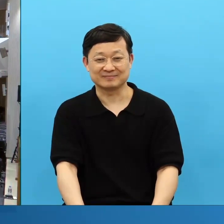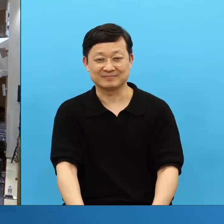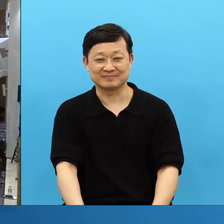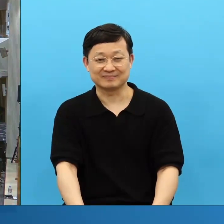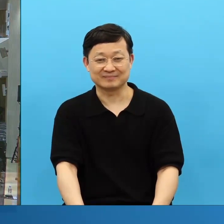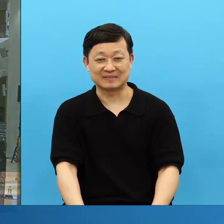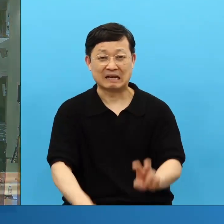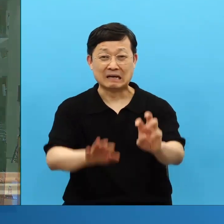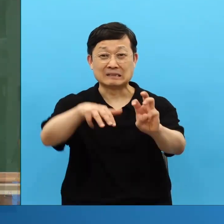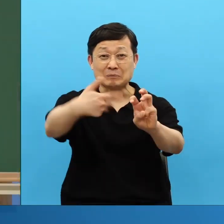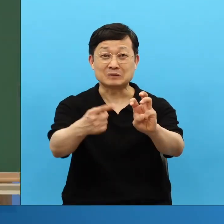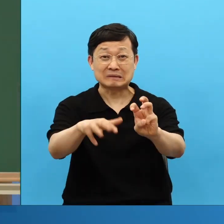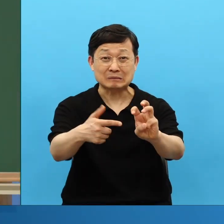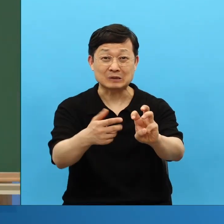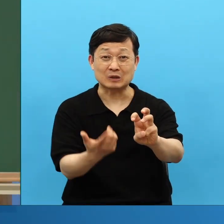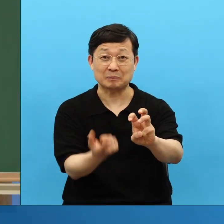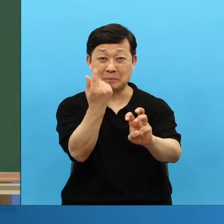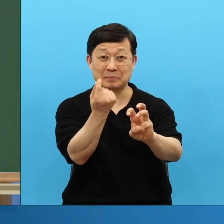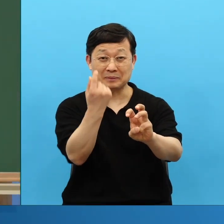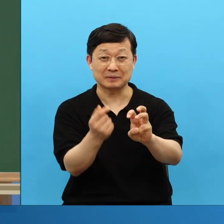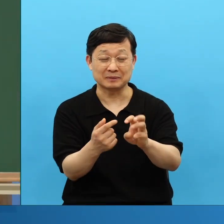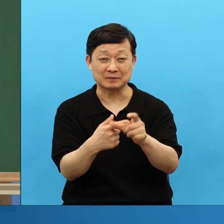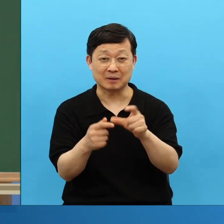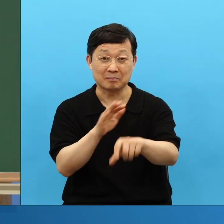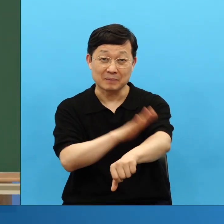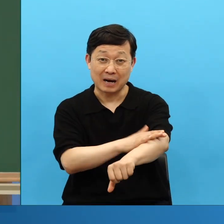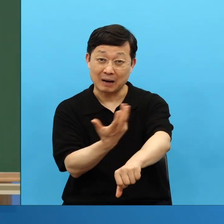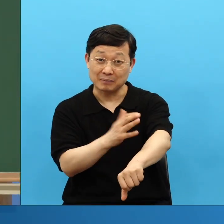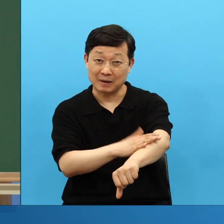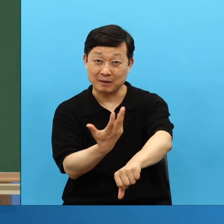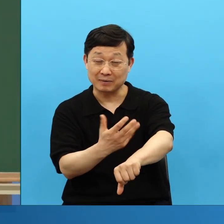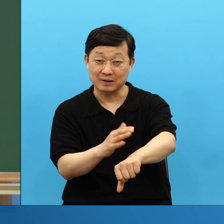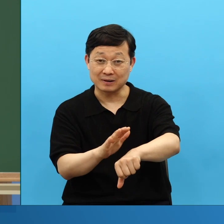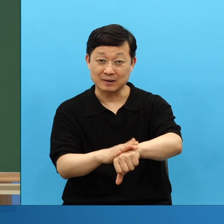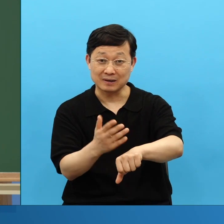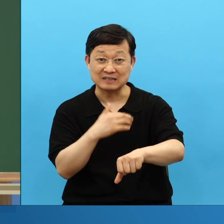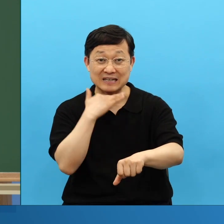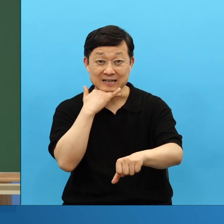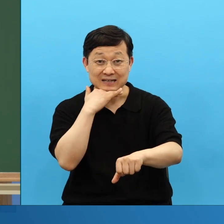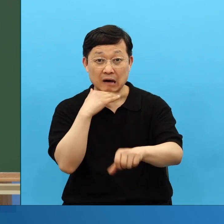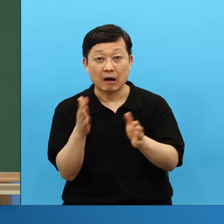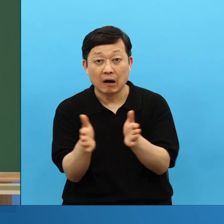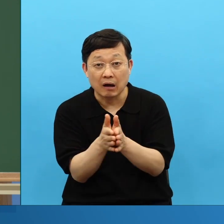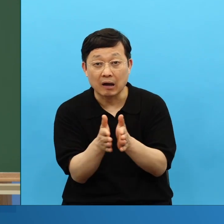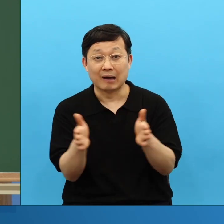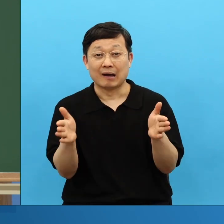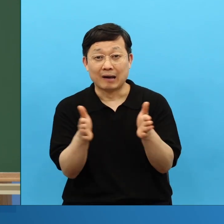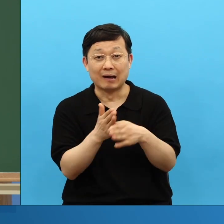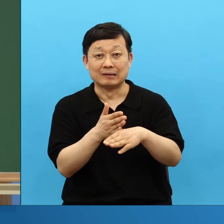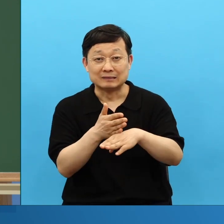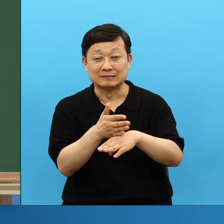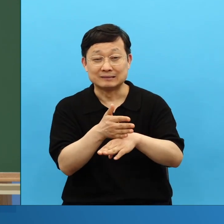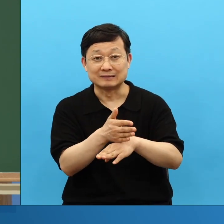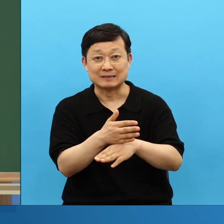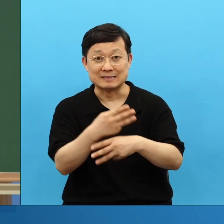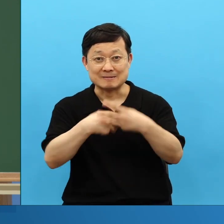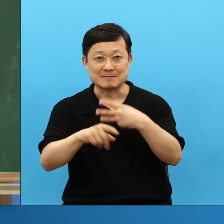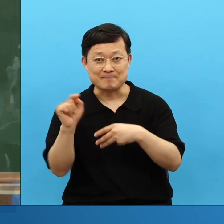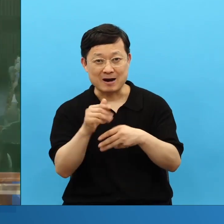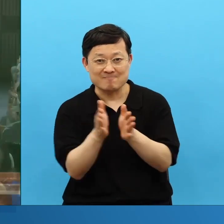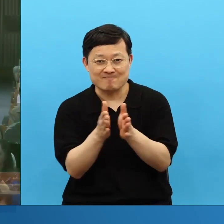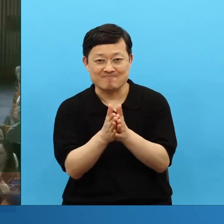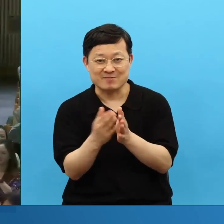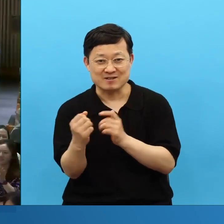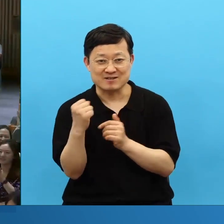이제 30초입니다. 팔 아프죠? 지금 나이 든 분들은 체력에 거의 우리 랩런트들 빠르다